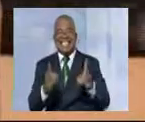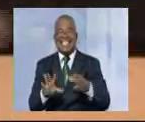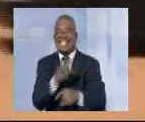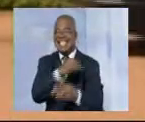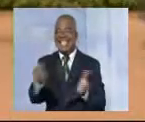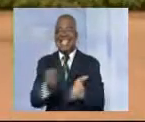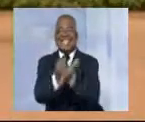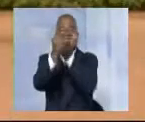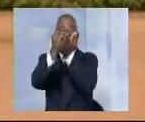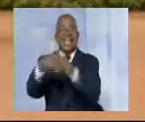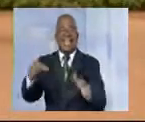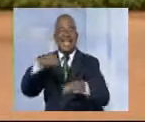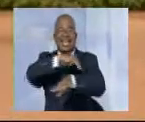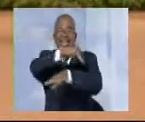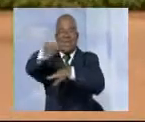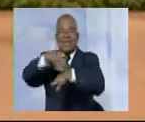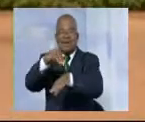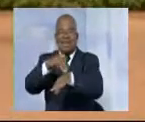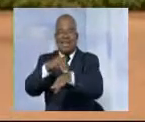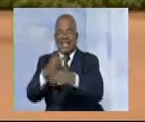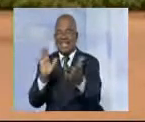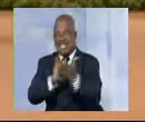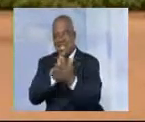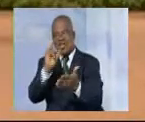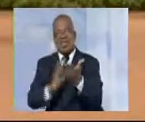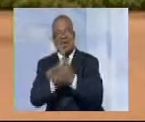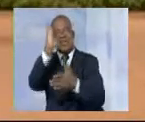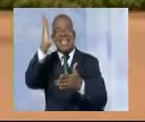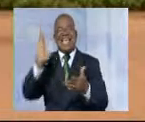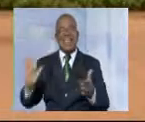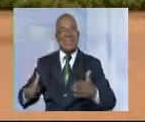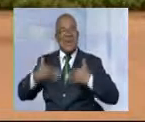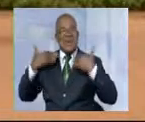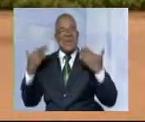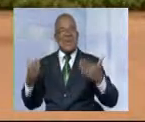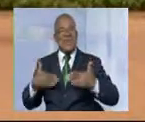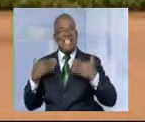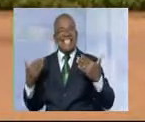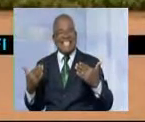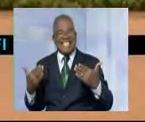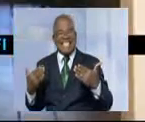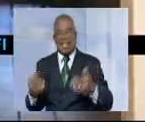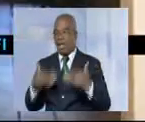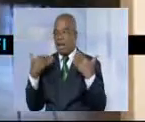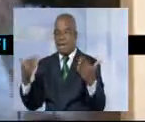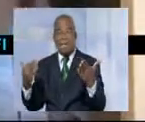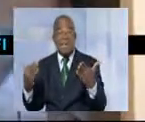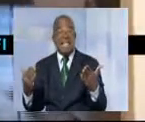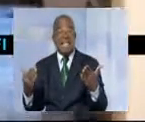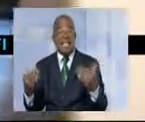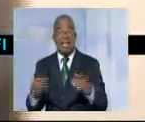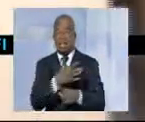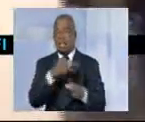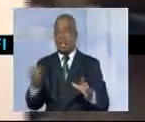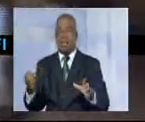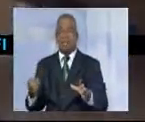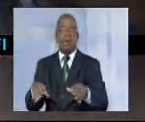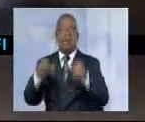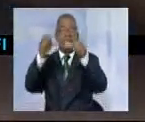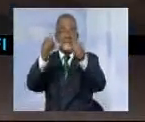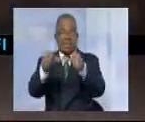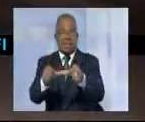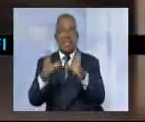problème. Ce député malien et ses compatriotes attendent maintenant la prochaine étape, la conférence des donateurs initiée par le